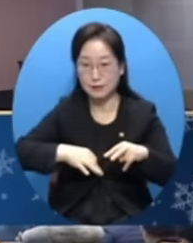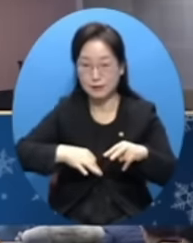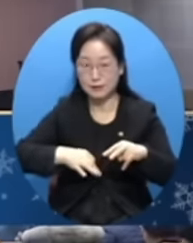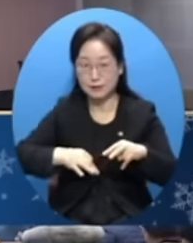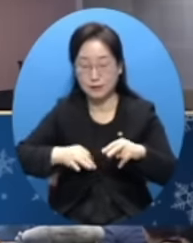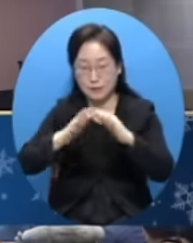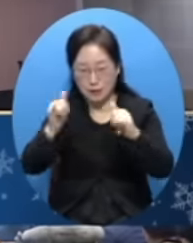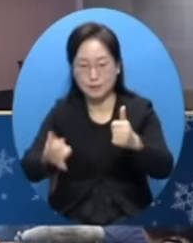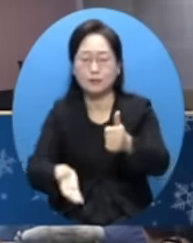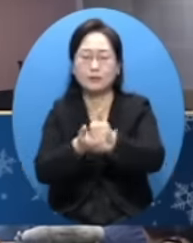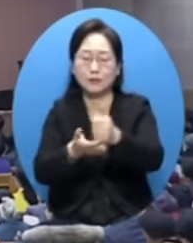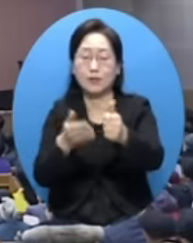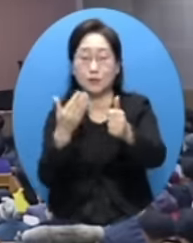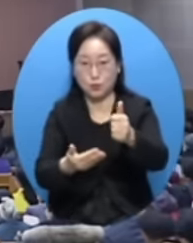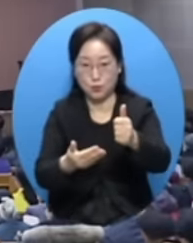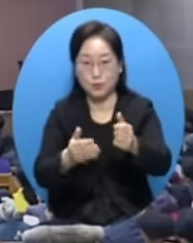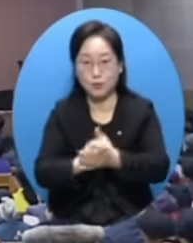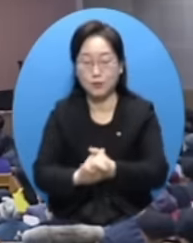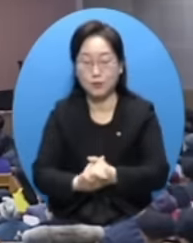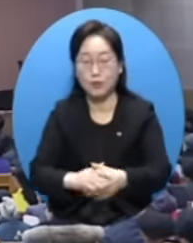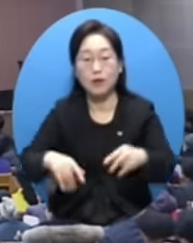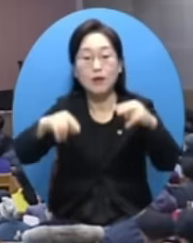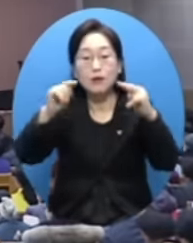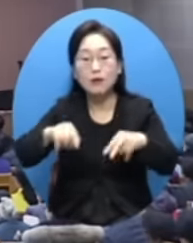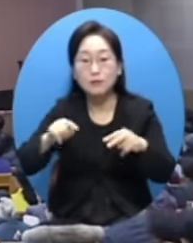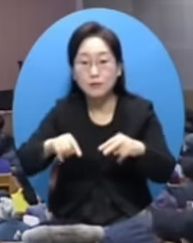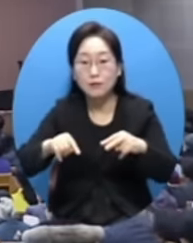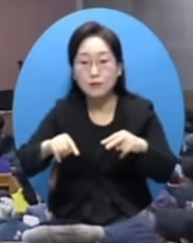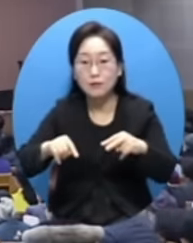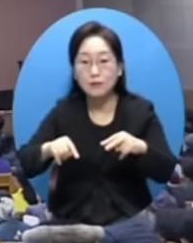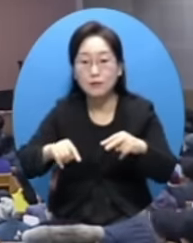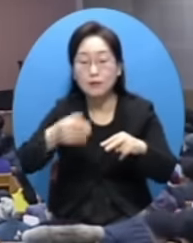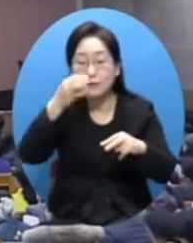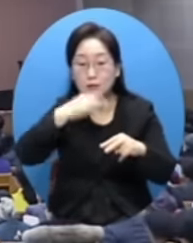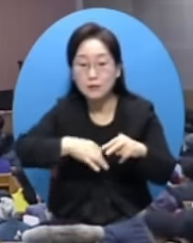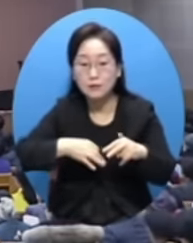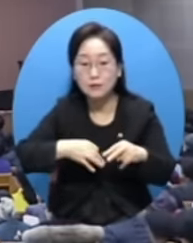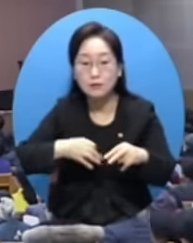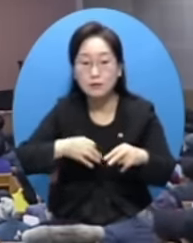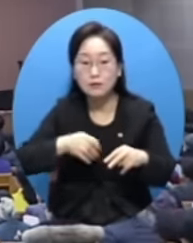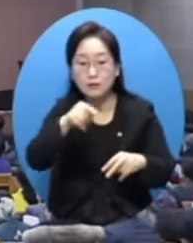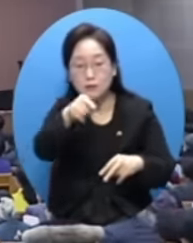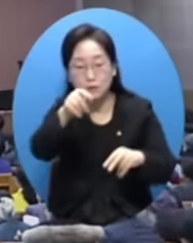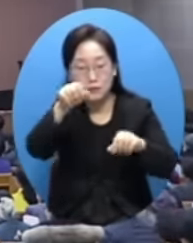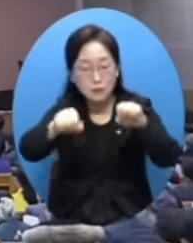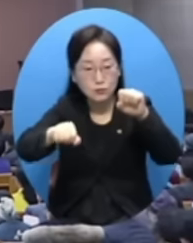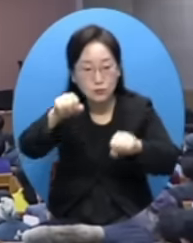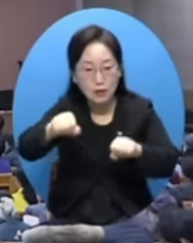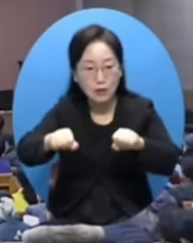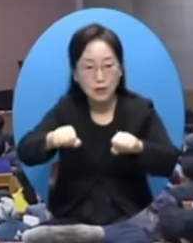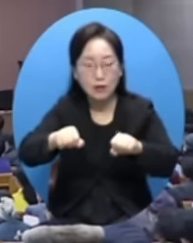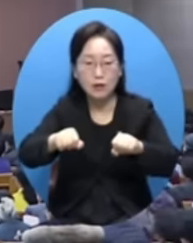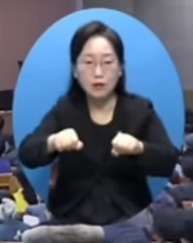보기 원합니다이 갑절로 남긴 사람들은 그 자세가 종들의